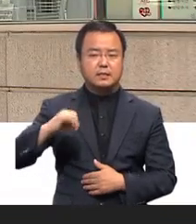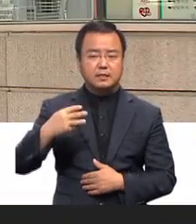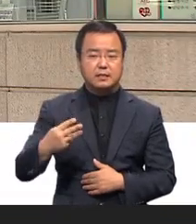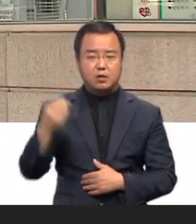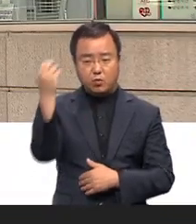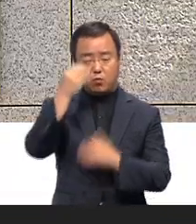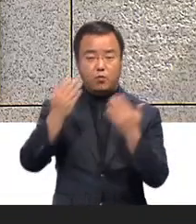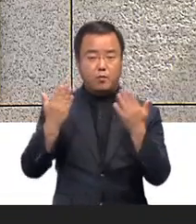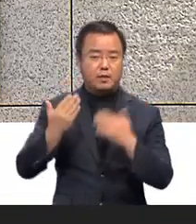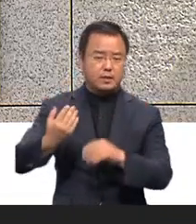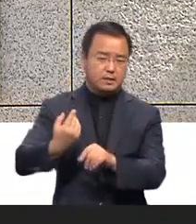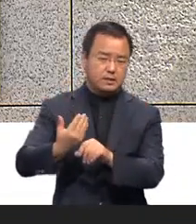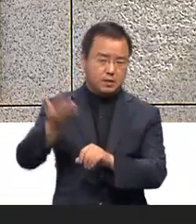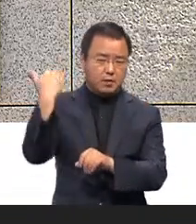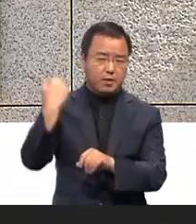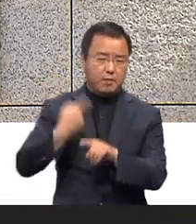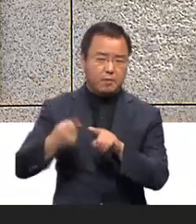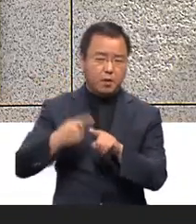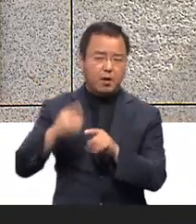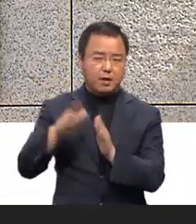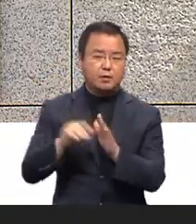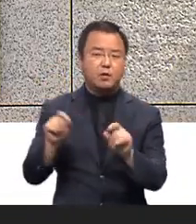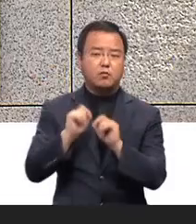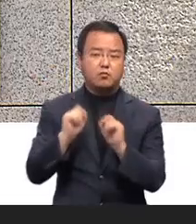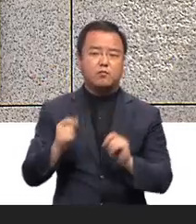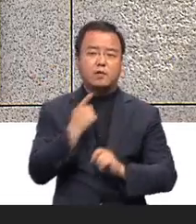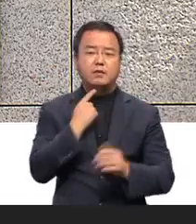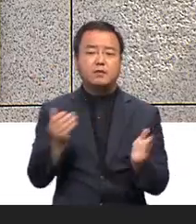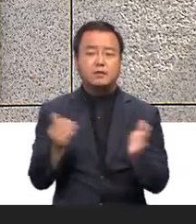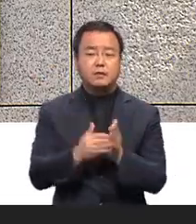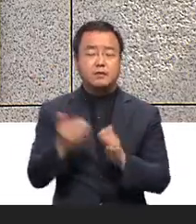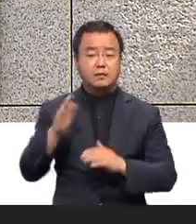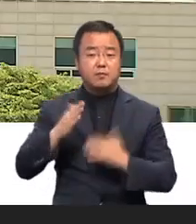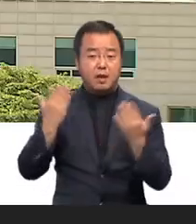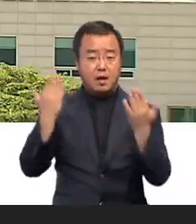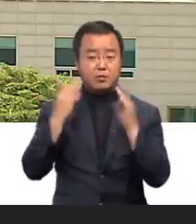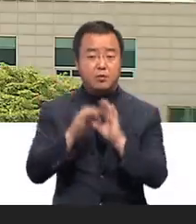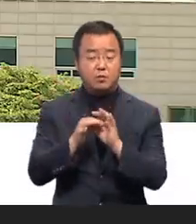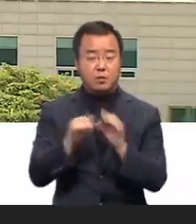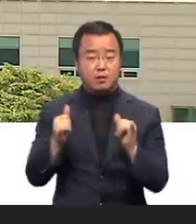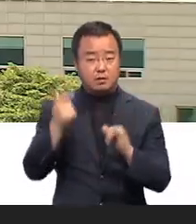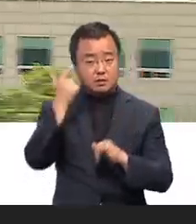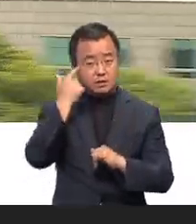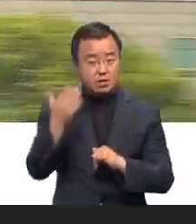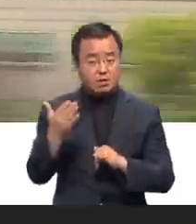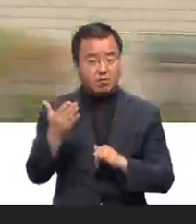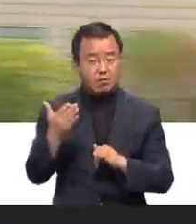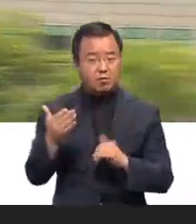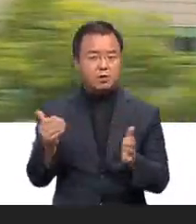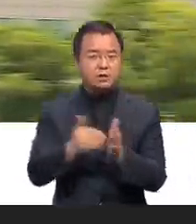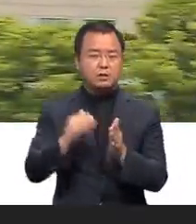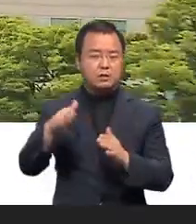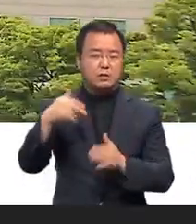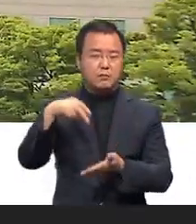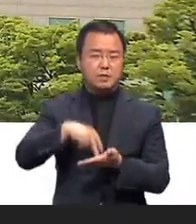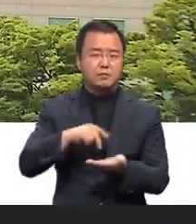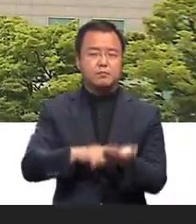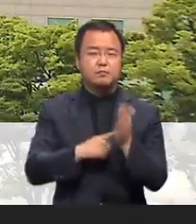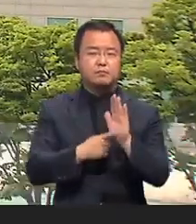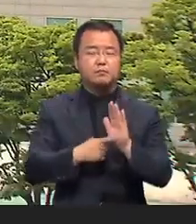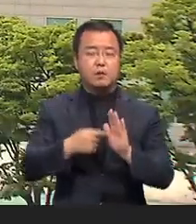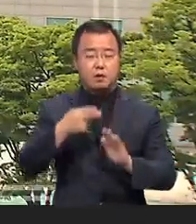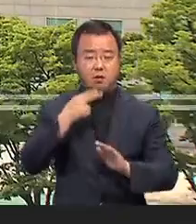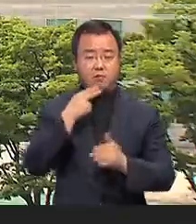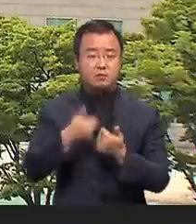지난 평가 때 유예 처분을 받았던 학교지만 학교 관계자들은 청문 과정이 끝나자 별다른 입장을 내지 않고 곧바로